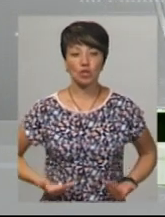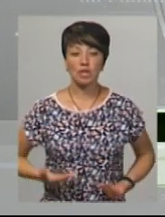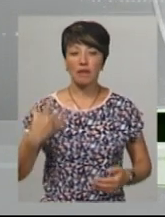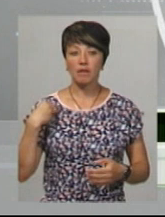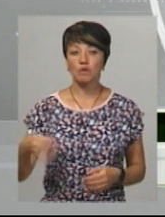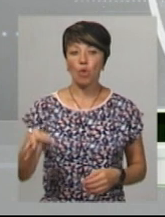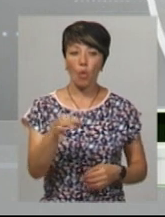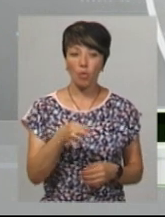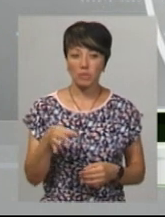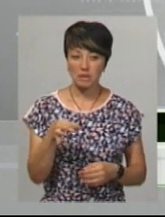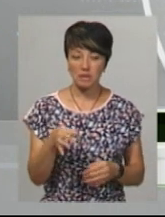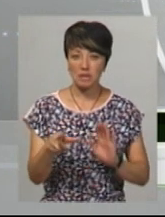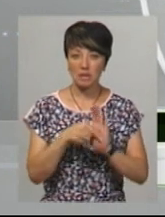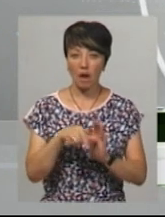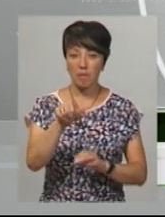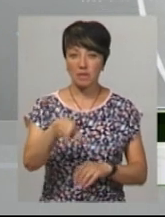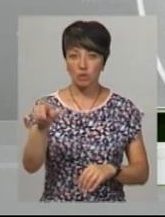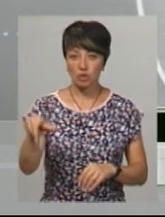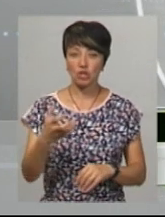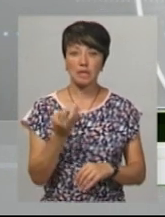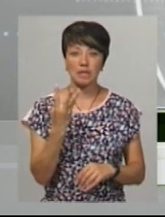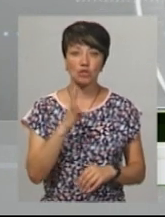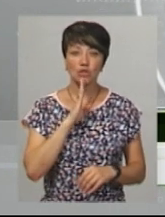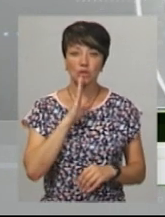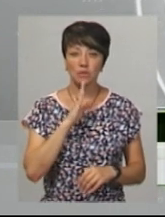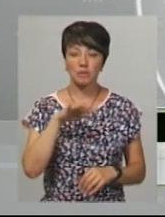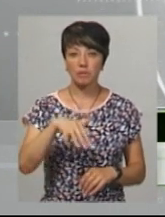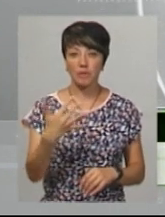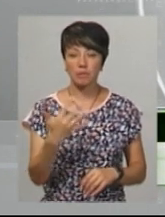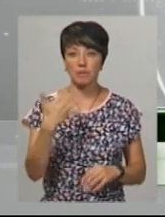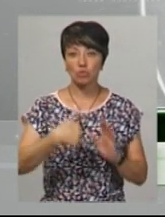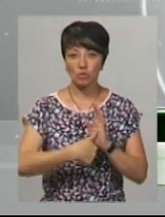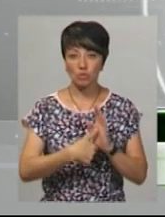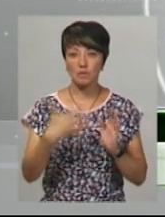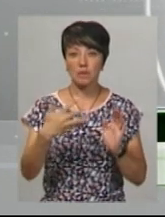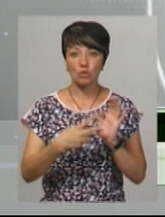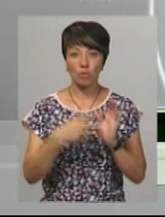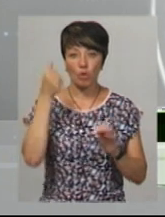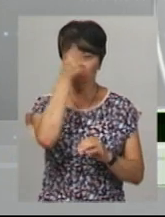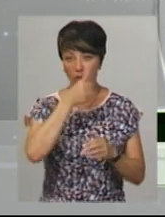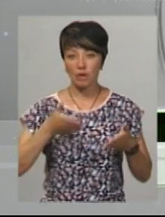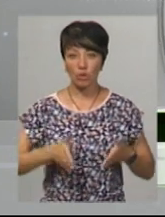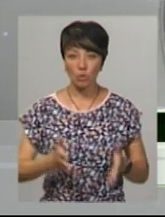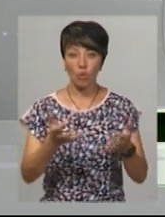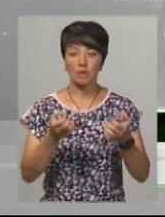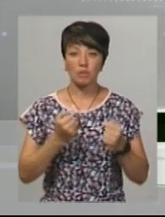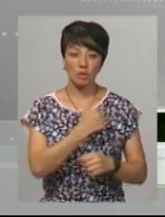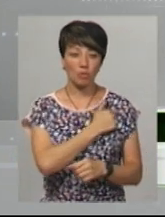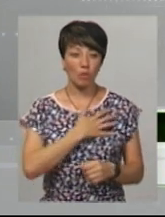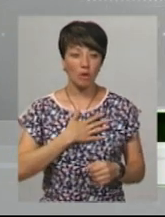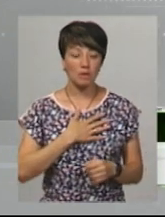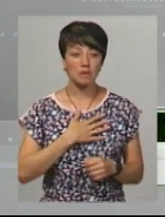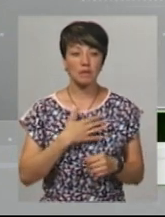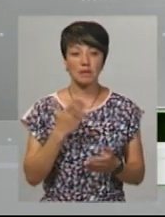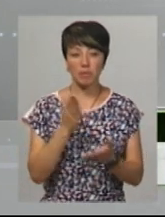області, який був пасажиром автобуса. Ще три жінки 55-го, 56-го та 57-го років народження отримали тілесні